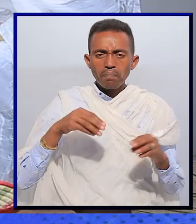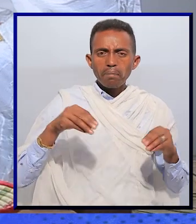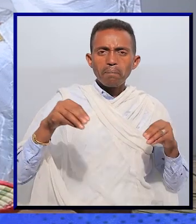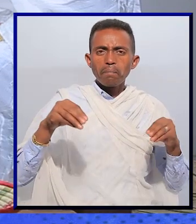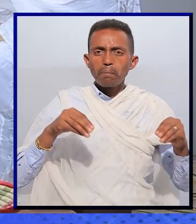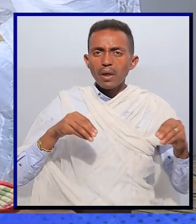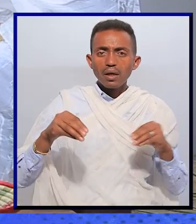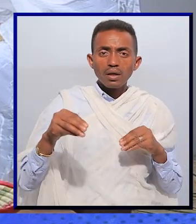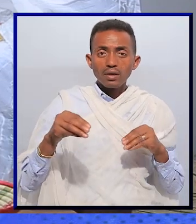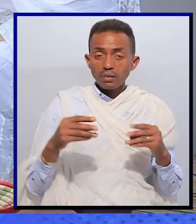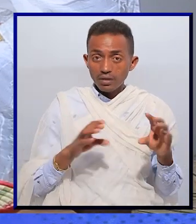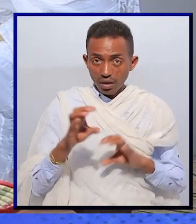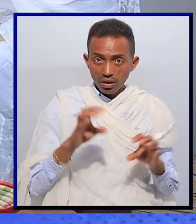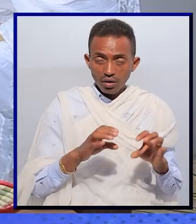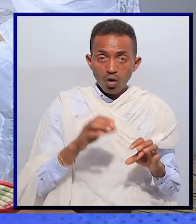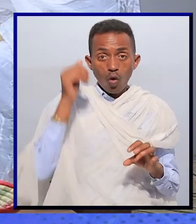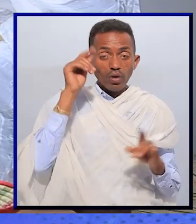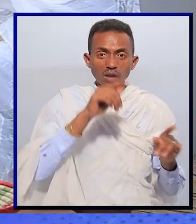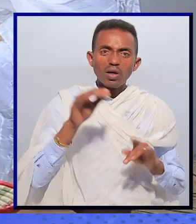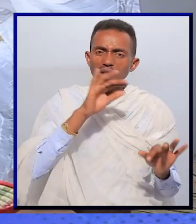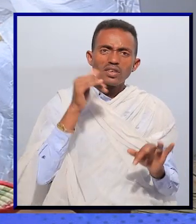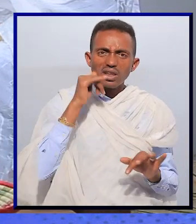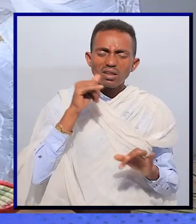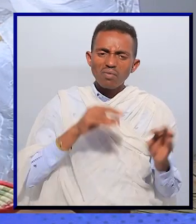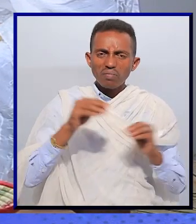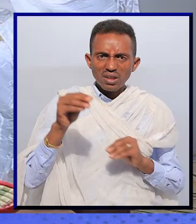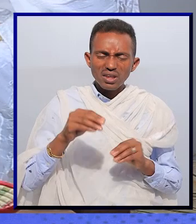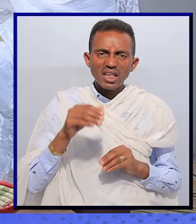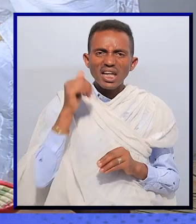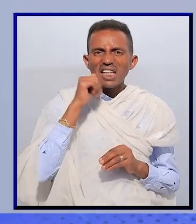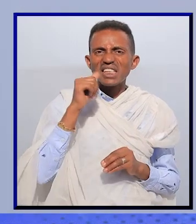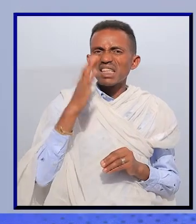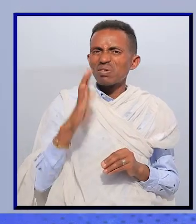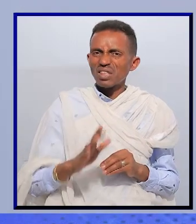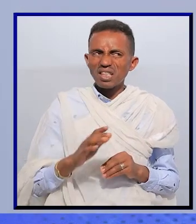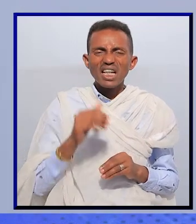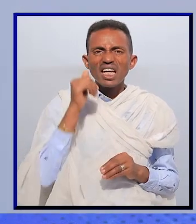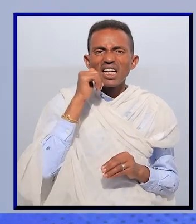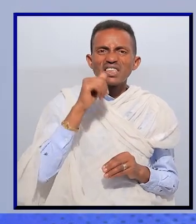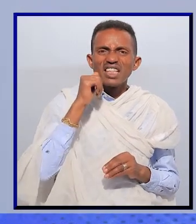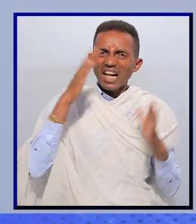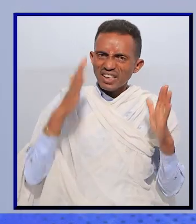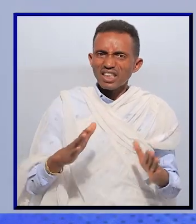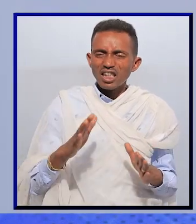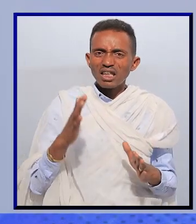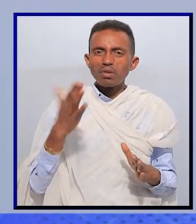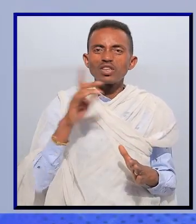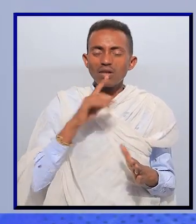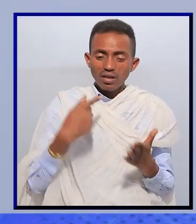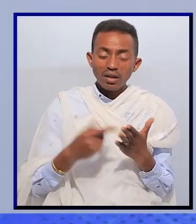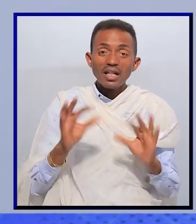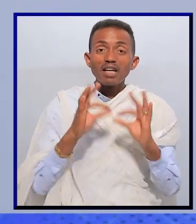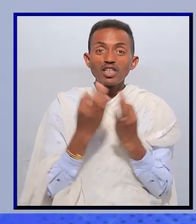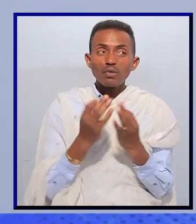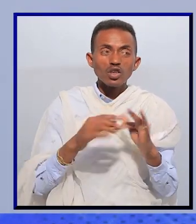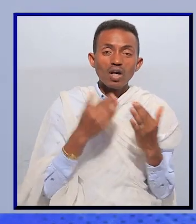ስታደርግ ወንድ ልጅ ደግሞ እንደ ሴት አክት ሲያደርግ ወይም ደግሞ ሴታ ሴት መምሰል ሲፈልግ እንደው ከቤት ከልጅ ጀምሮ ከቤተሰብ ማለት